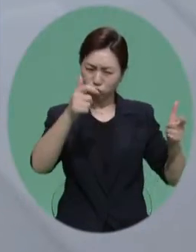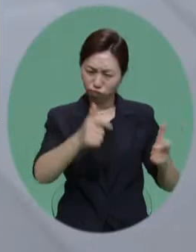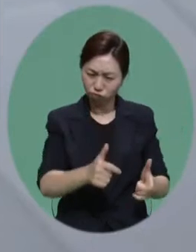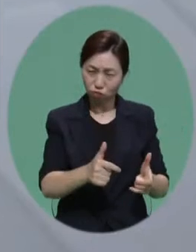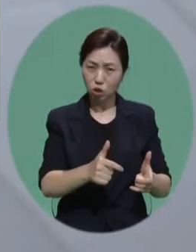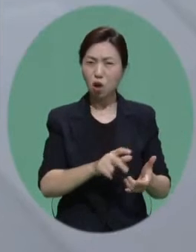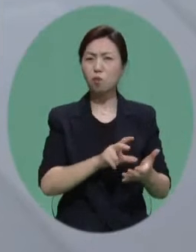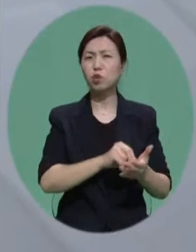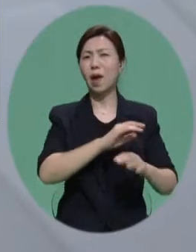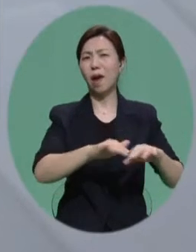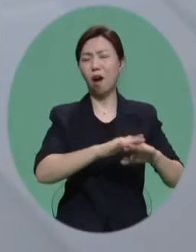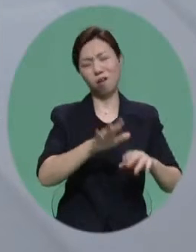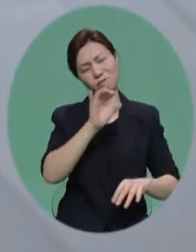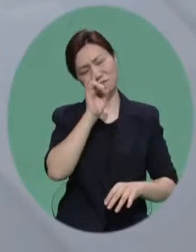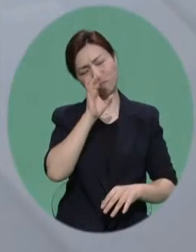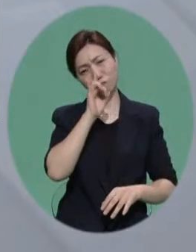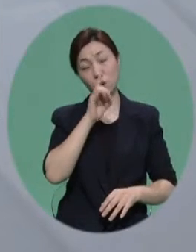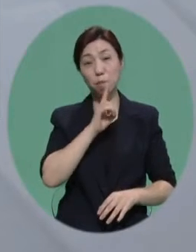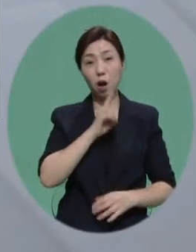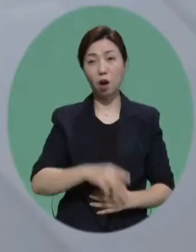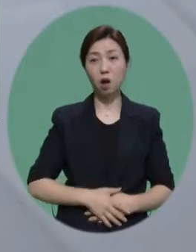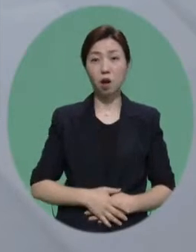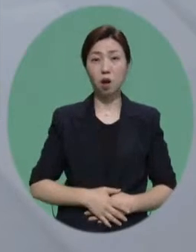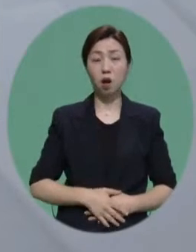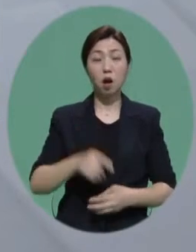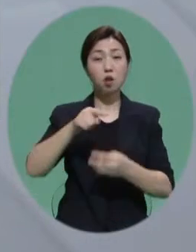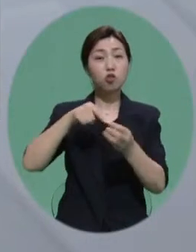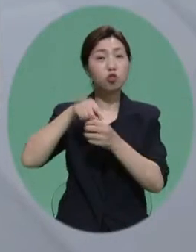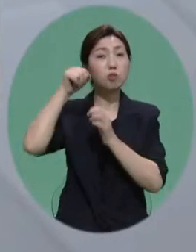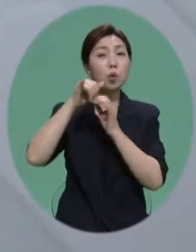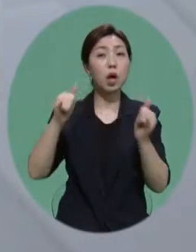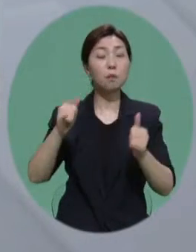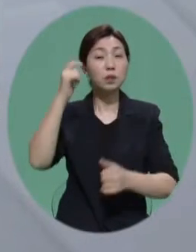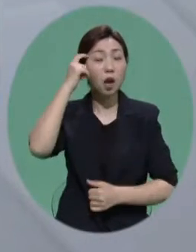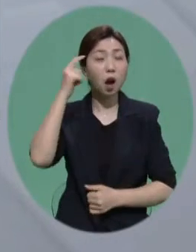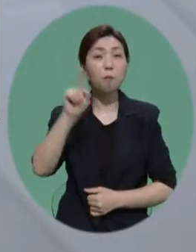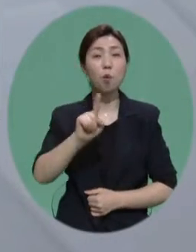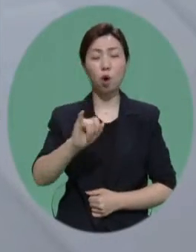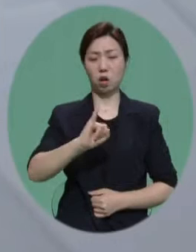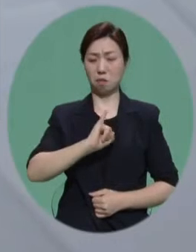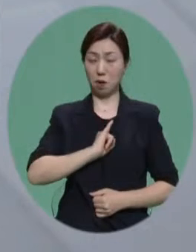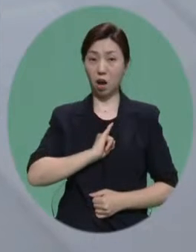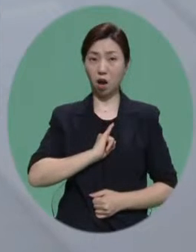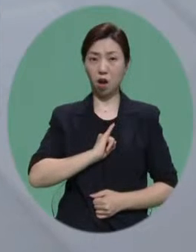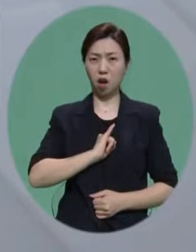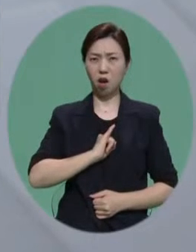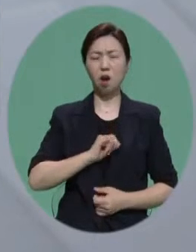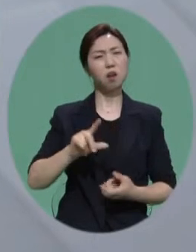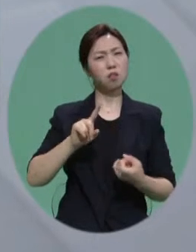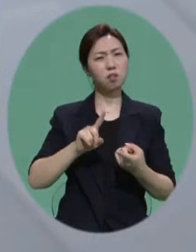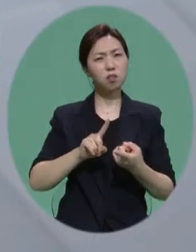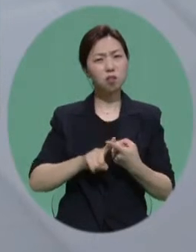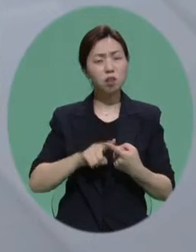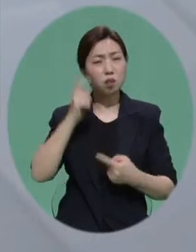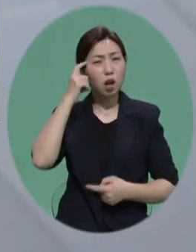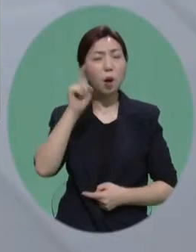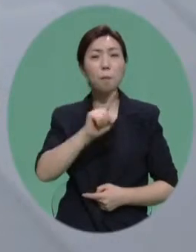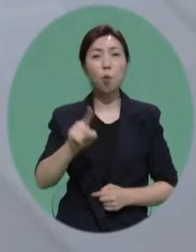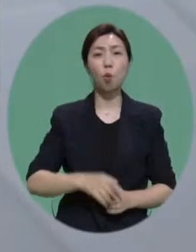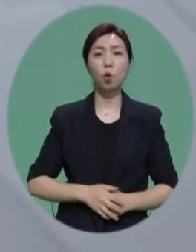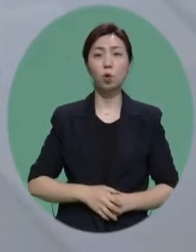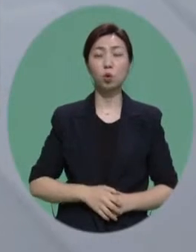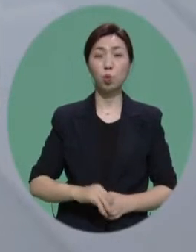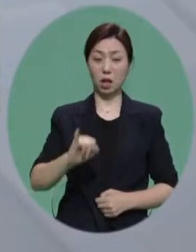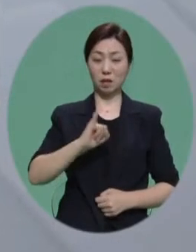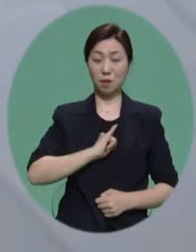뭐고 평민 이즈미 2 남녀 교재 영향을 준다 못 만나게 만든다 이 생각 여전히 하시는지 궁금합니다